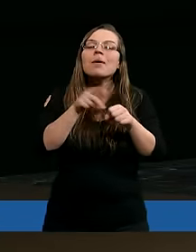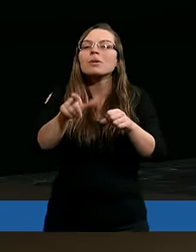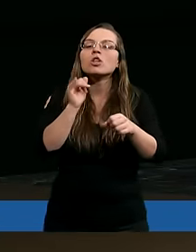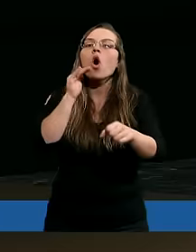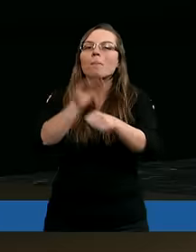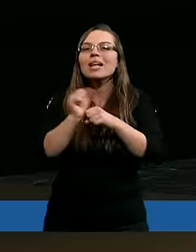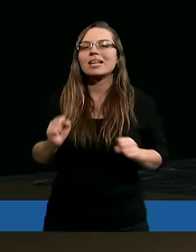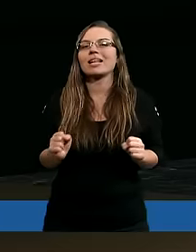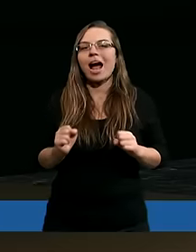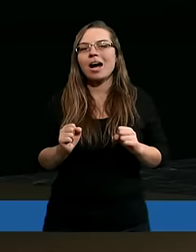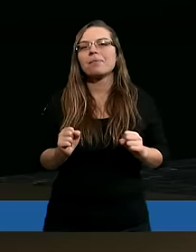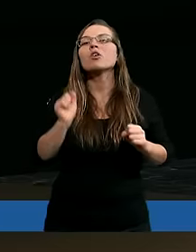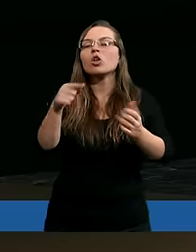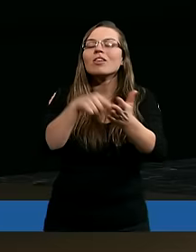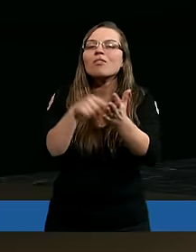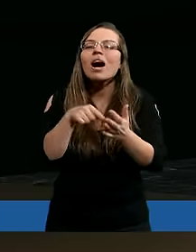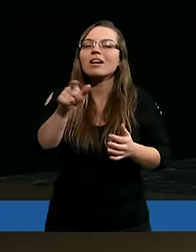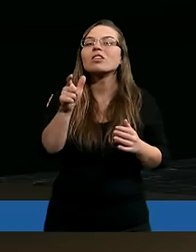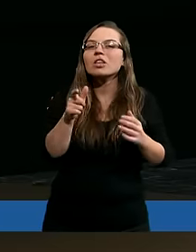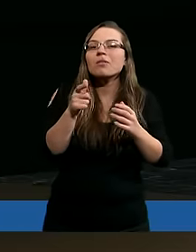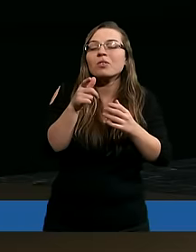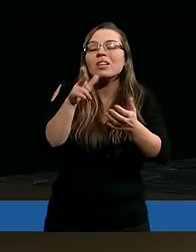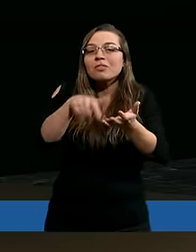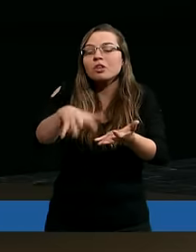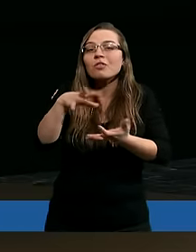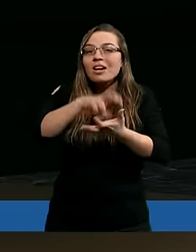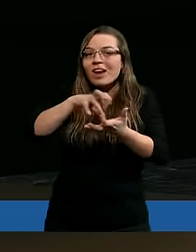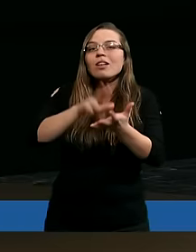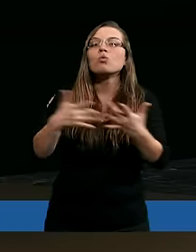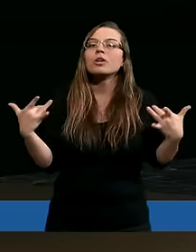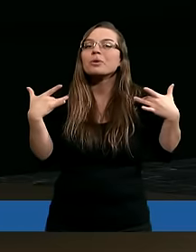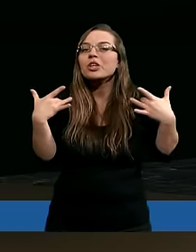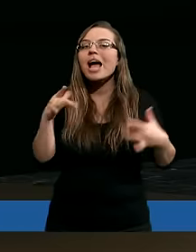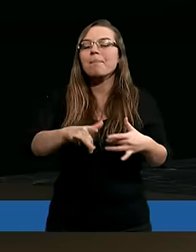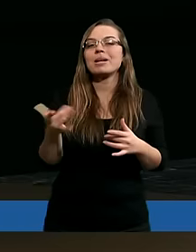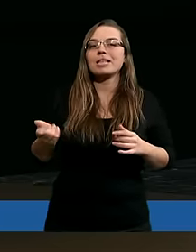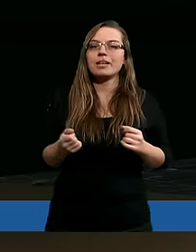pozostała. Ale to jest właśnie no, ten świat, w którym żyjemy, który jest